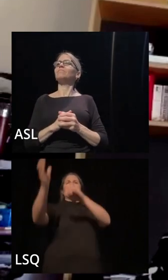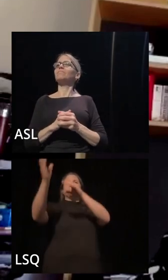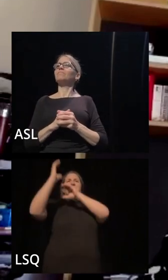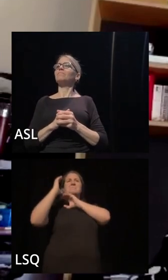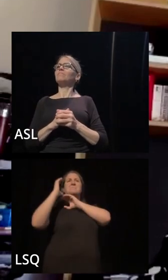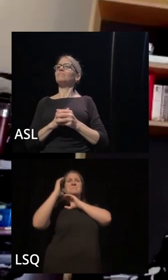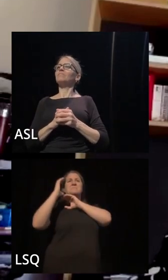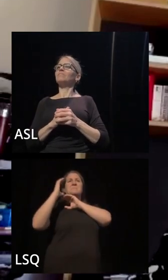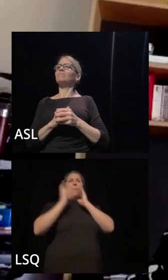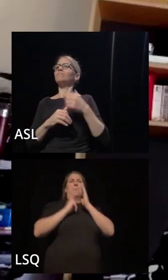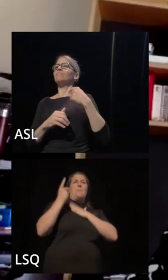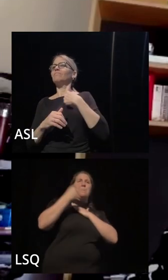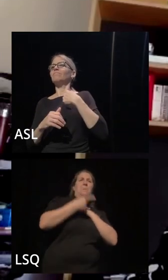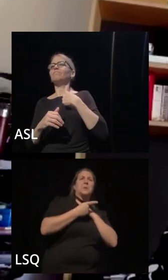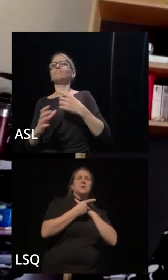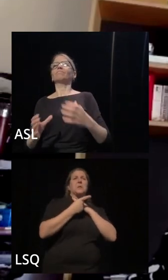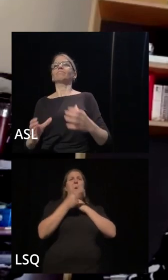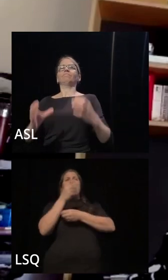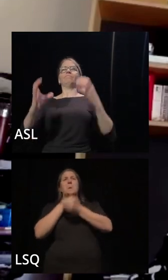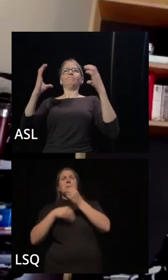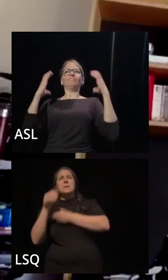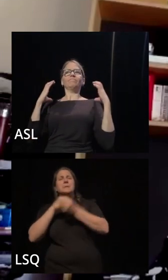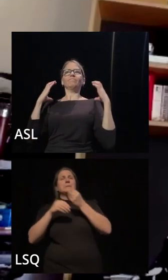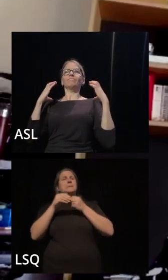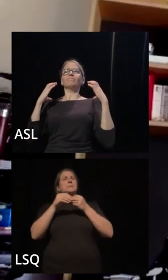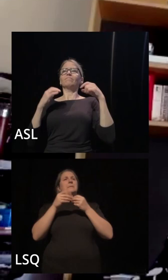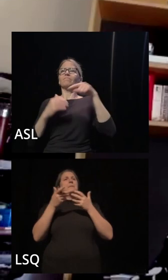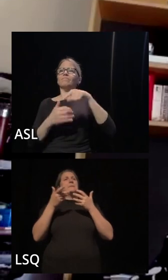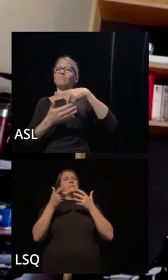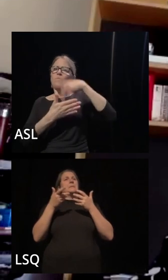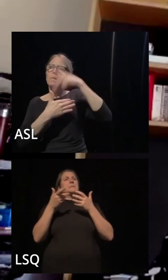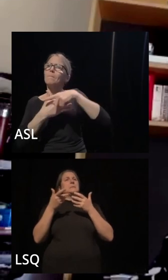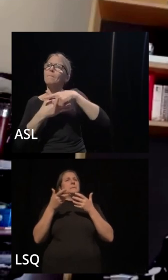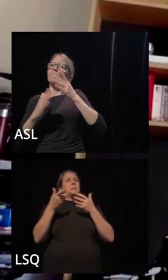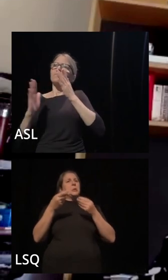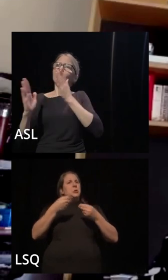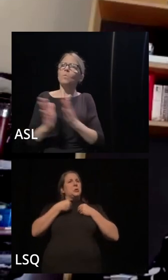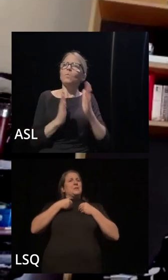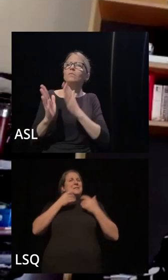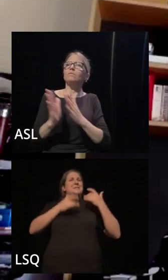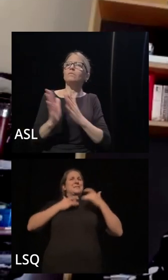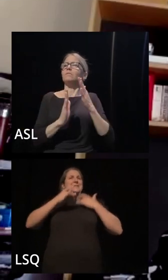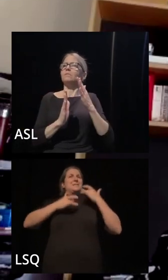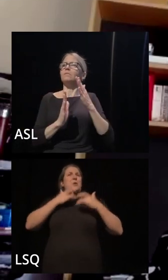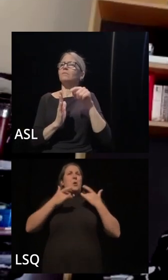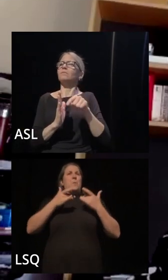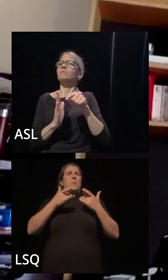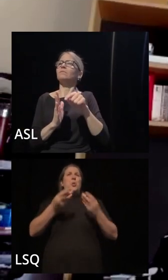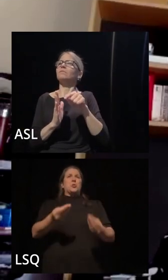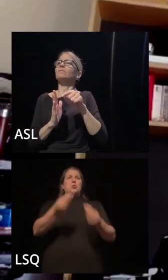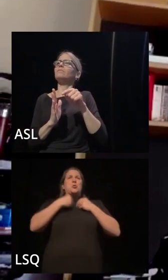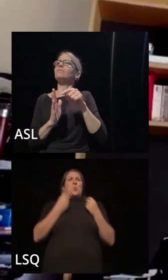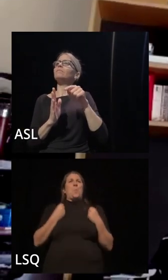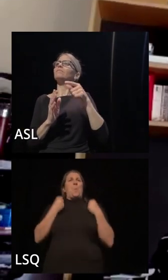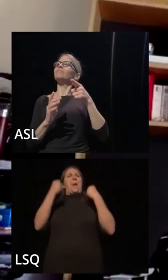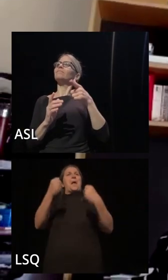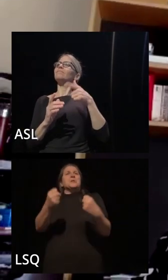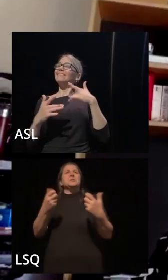sont extrêmement enthousiasmantes. Un peu comme si elle nous donnait du